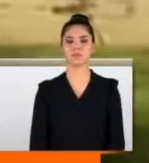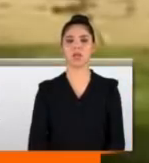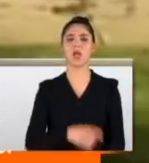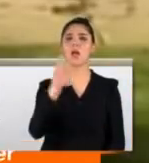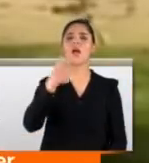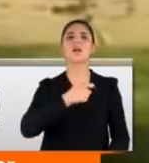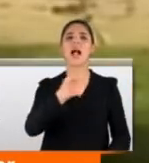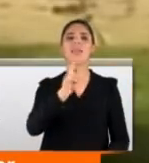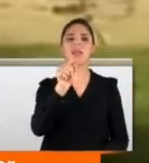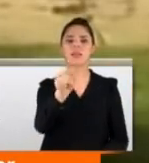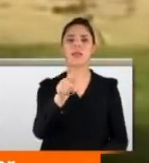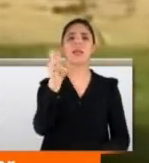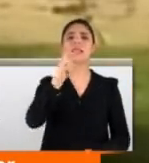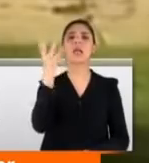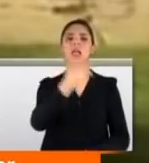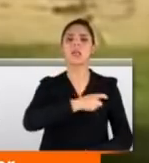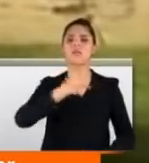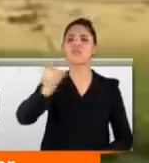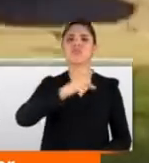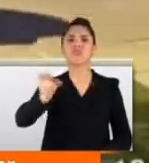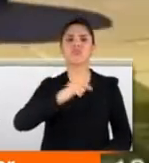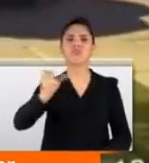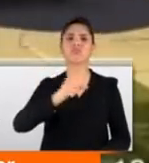Tetikçi gibi geldi, 8 el üst üste ateş etti.